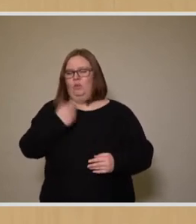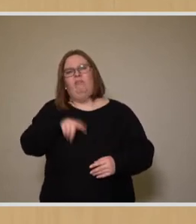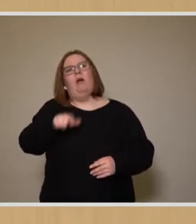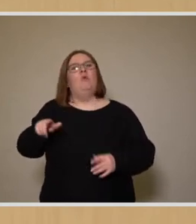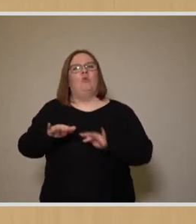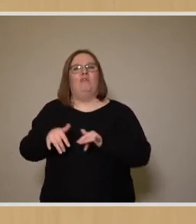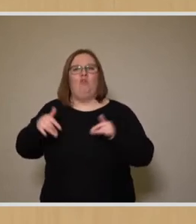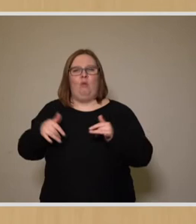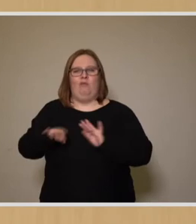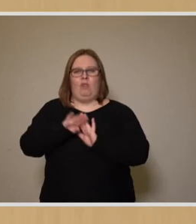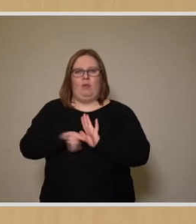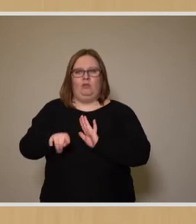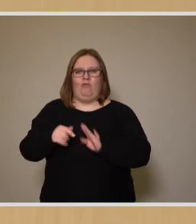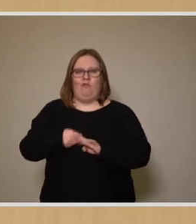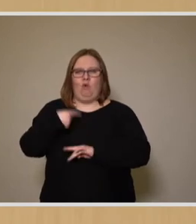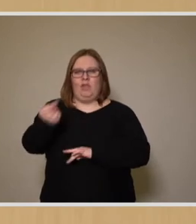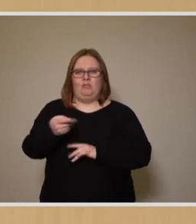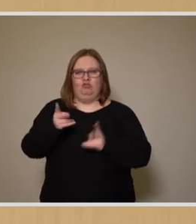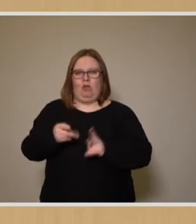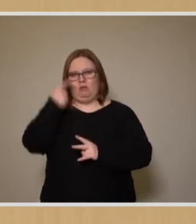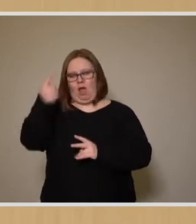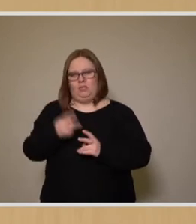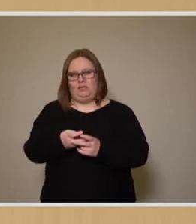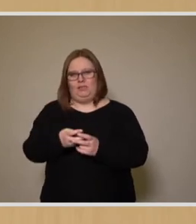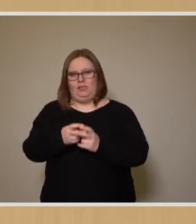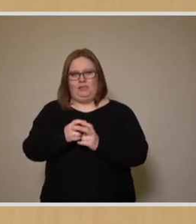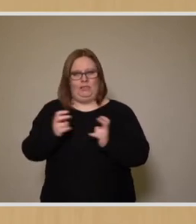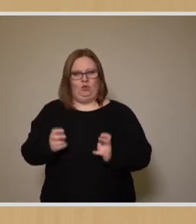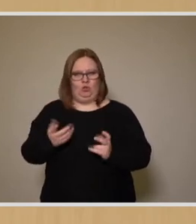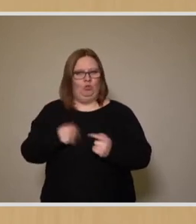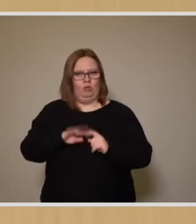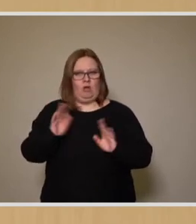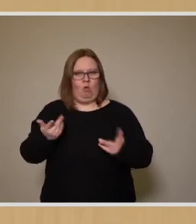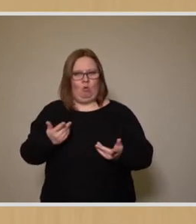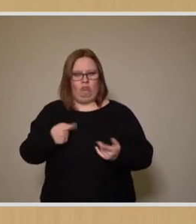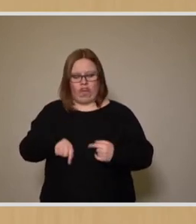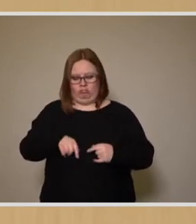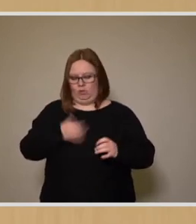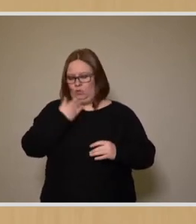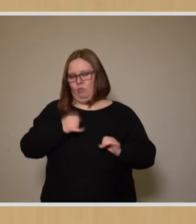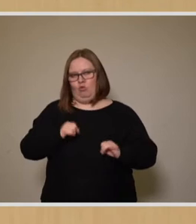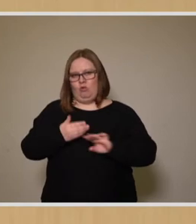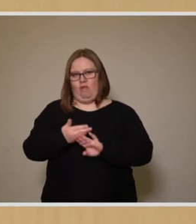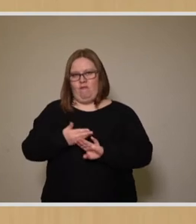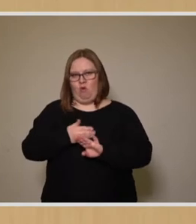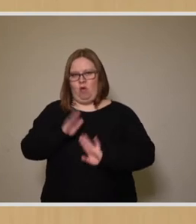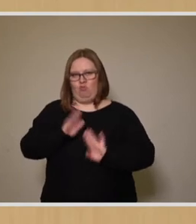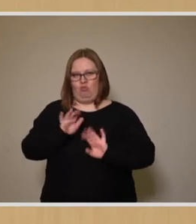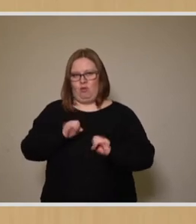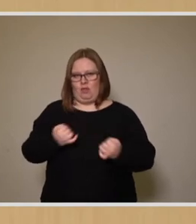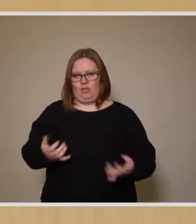Bürgerforum terminiert ist vor der nächsten Stadtratssitzung und es damit dieses Gremium gar nicht mehr die Möglichkeit hat, vorher darüber